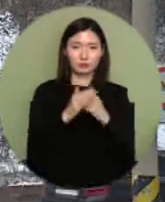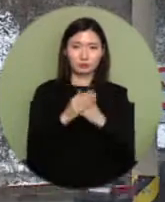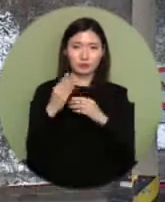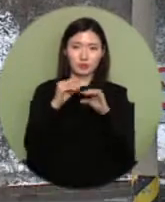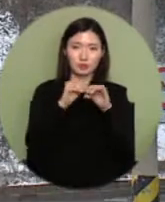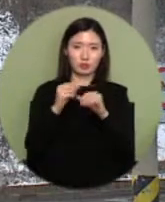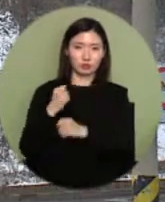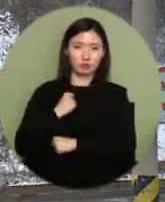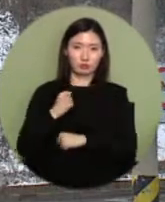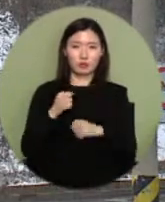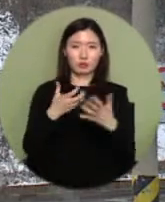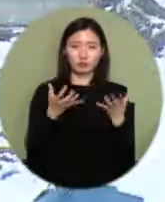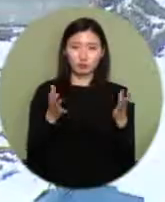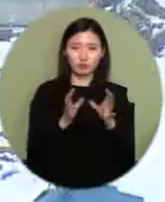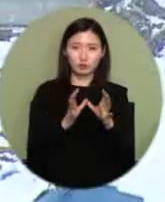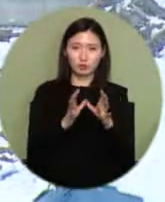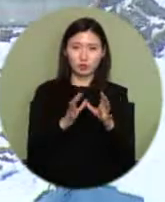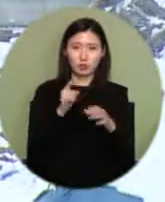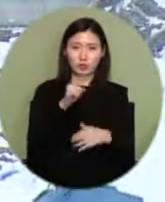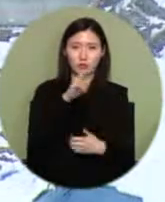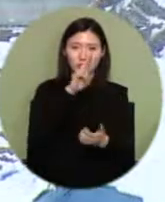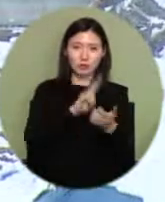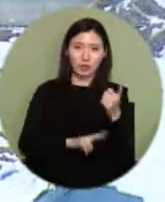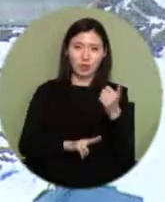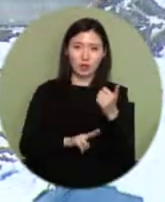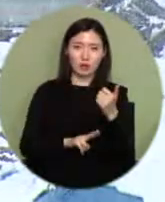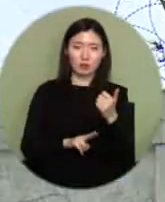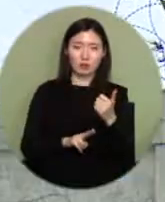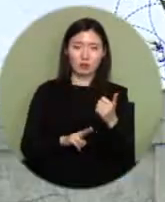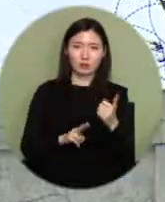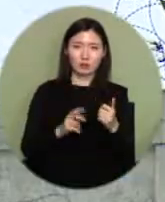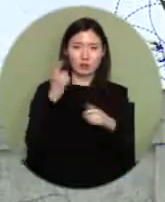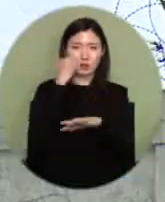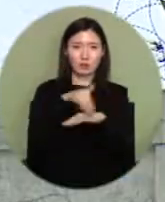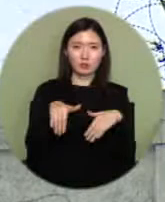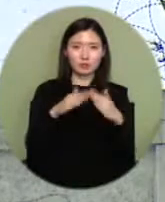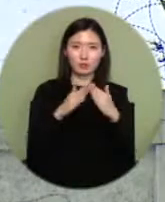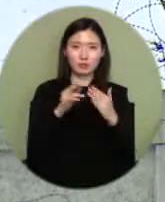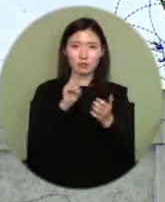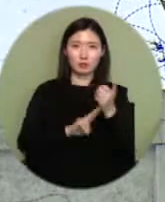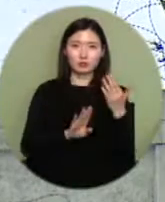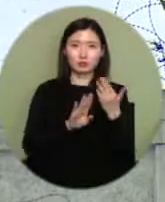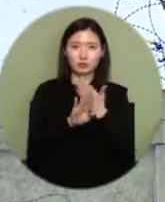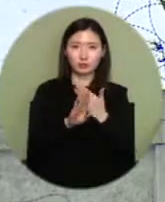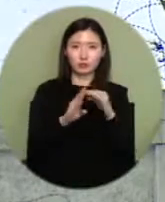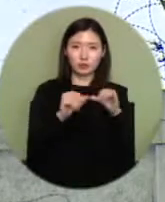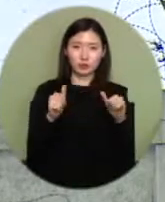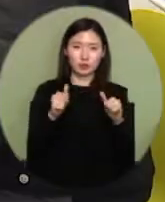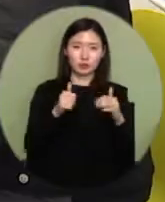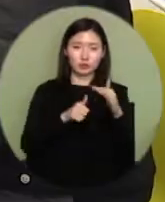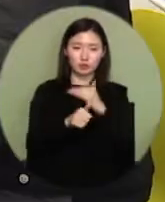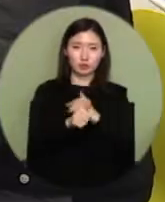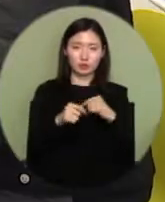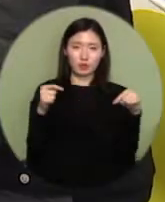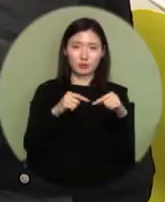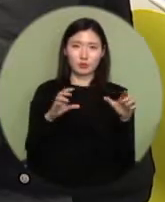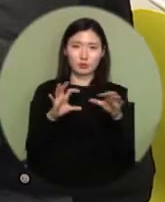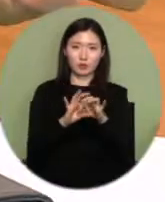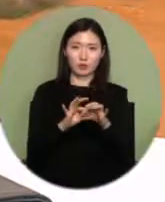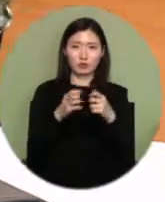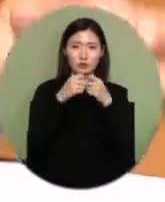국방부는 올 하반기 정부사부지 매각절차에 착수할 예정으로 군은 매각 이후 토지주와의 협의를 통해 구체적인